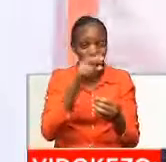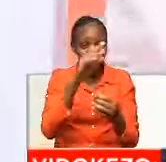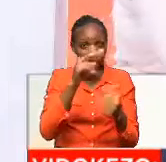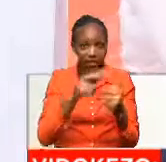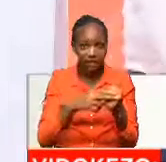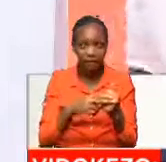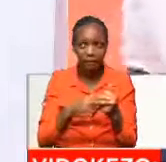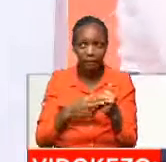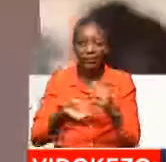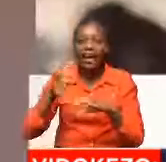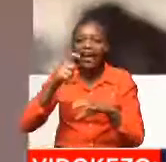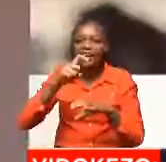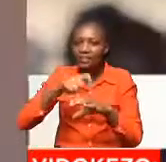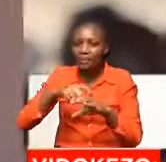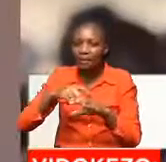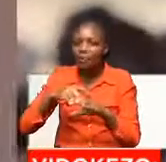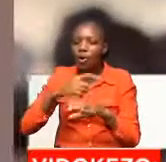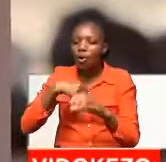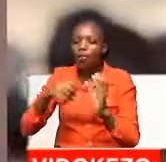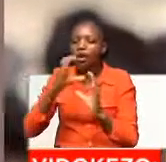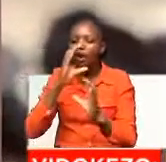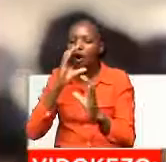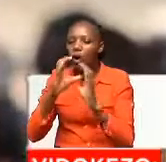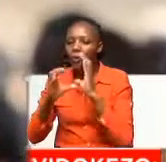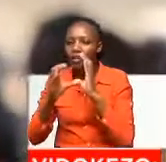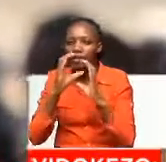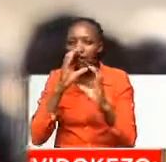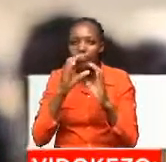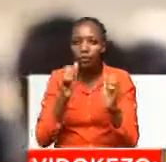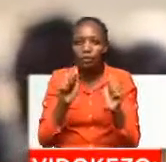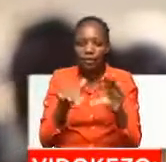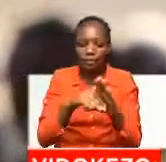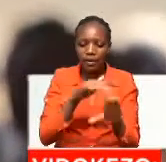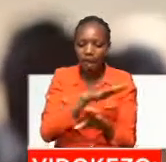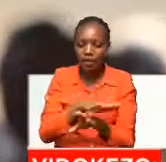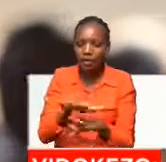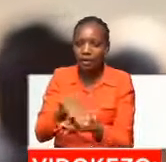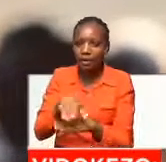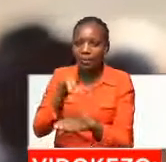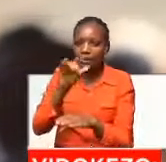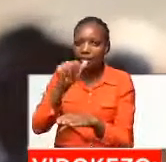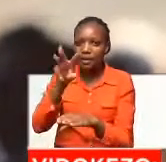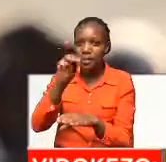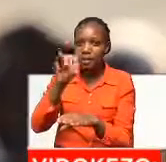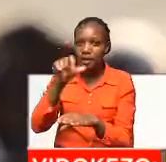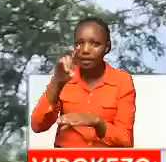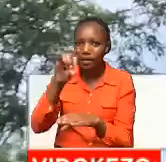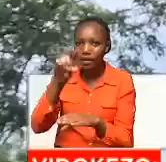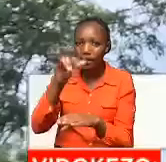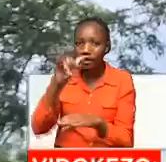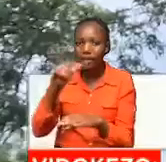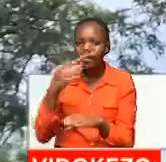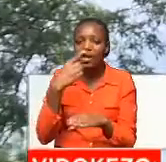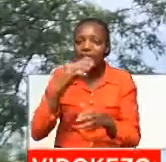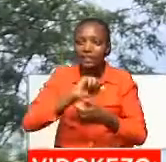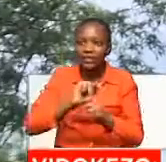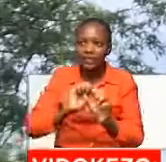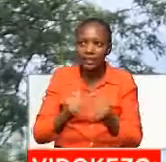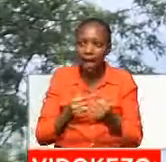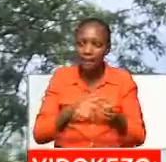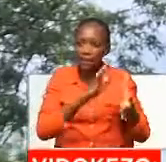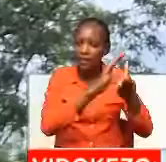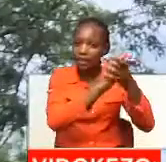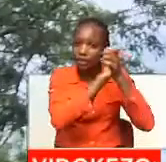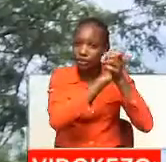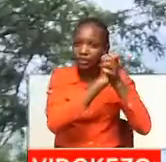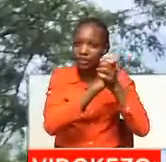Katika mahojiano ya kipekee na runinga ya TV 47, mbunge wa Kimilil Didmas Barasa anasema kuwa mabadiliko yaliyotekelezwa chamani humo ni kinyume